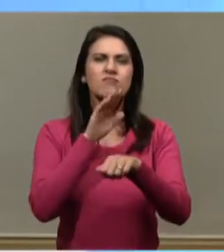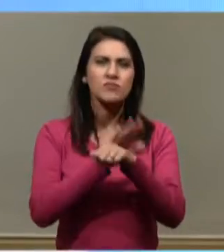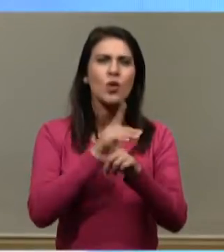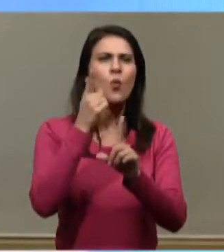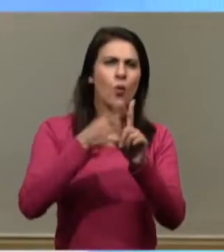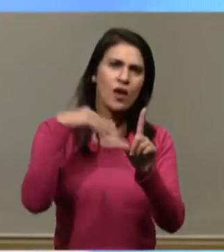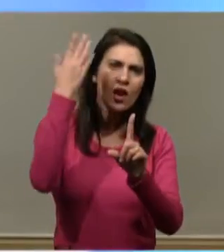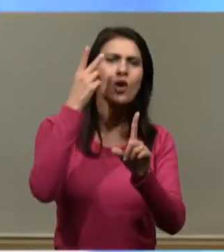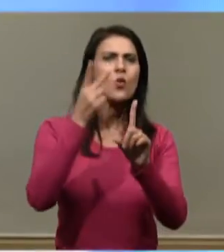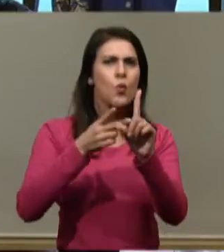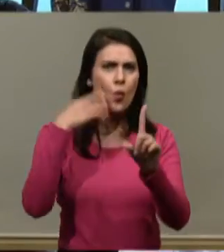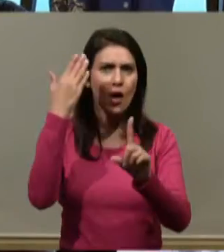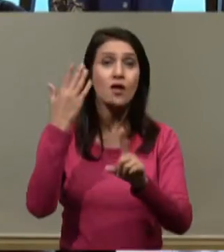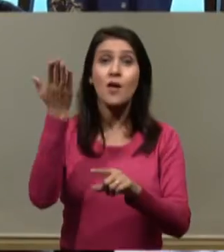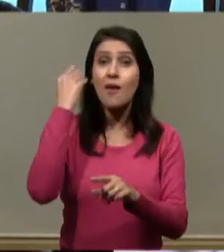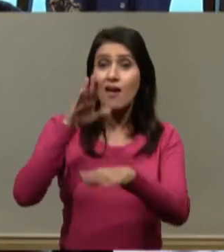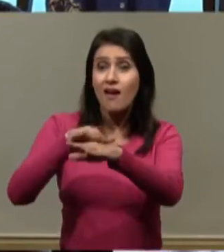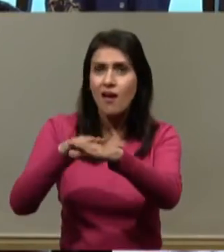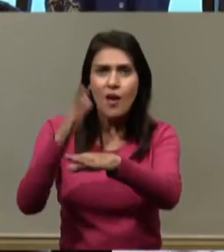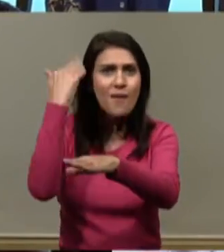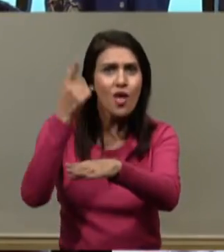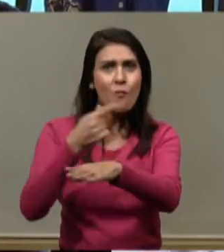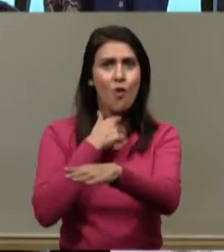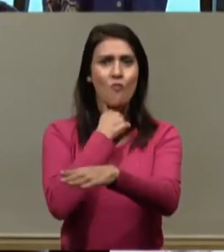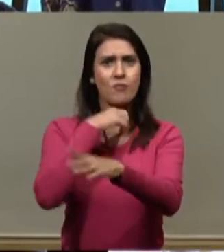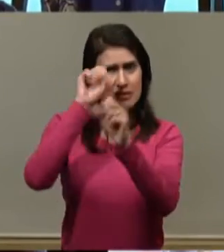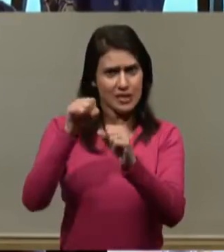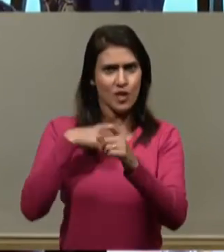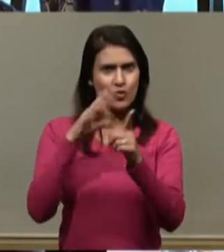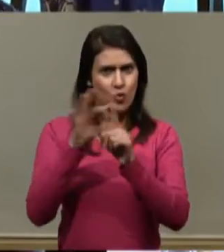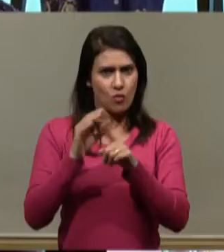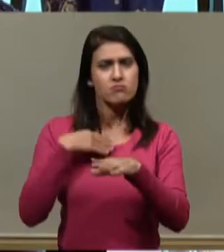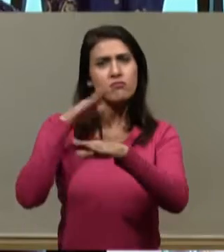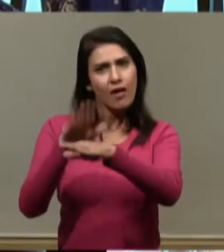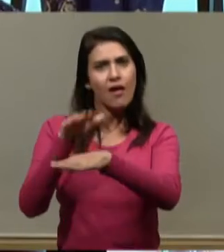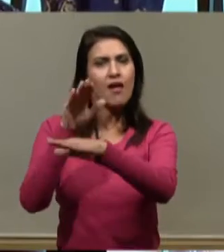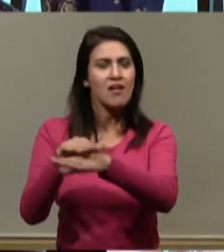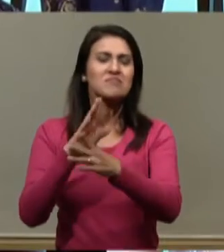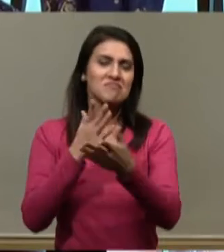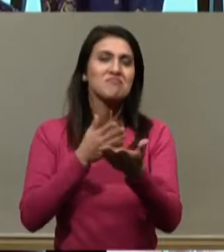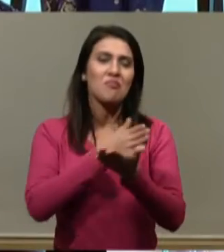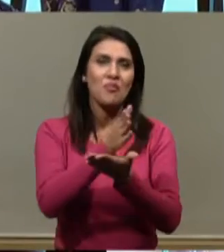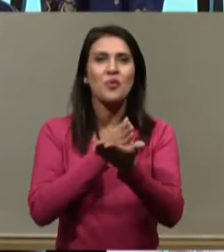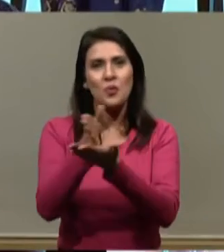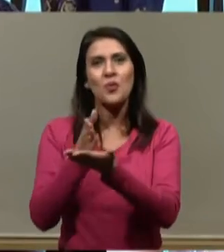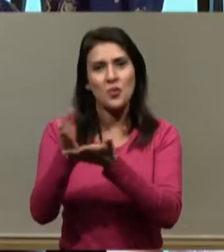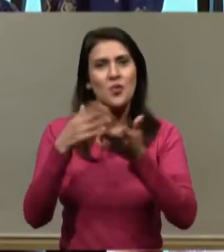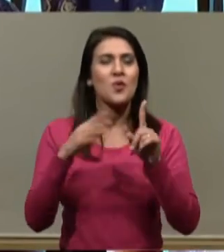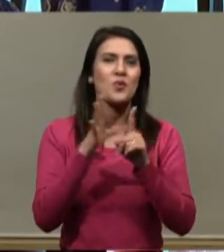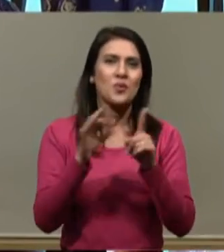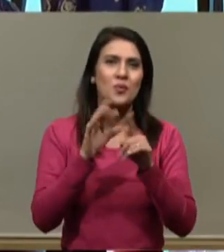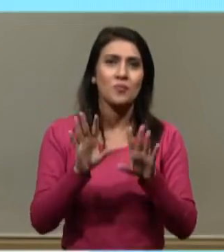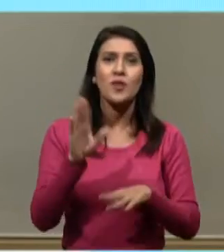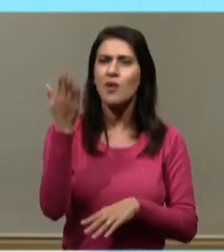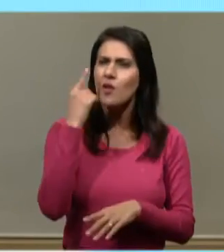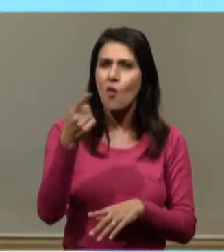time saying that आपने ये बोला था, अब हमें करना है. Sometimes it may happen, they'll say, okay, we don't want to do this, but can you